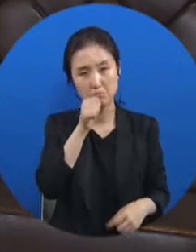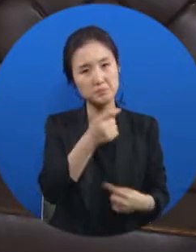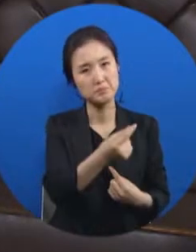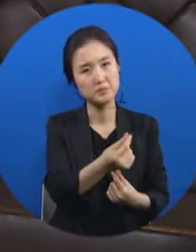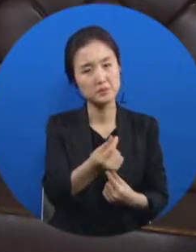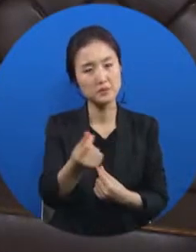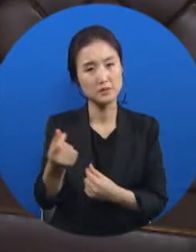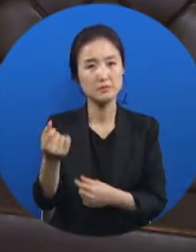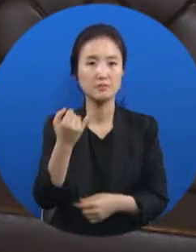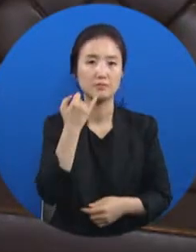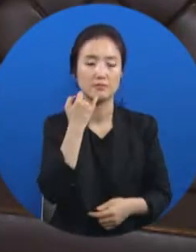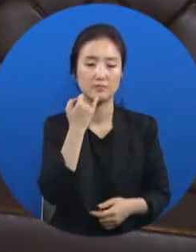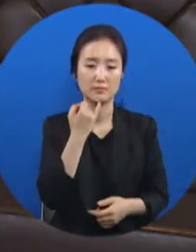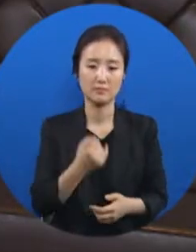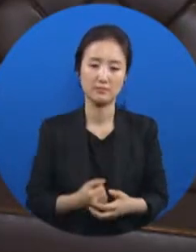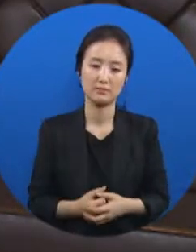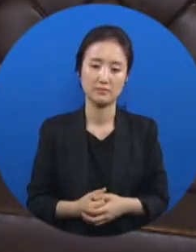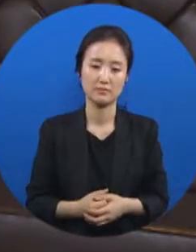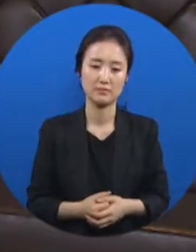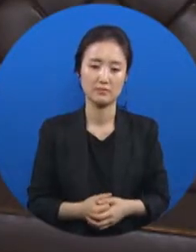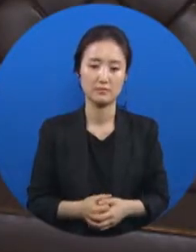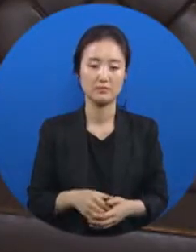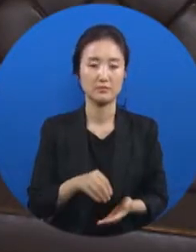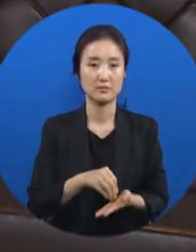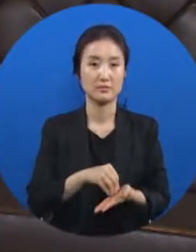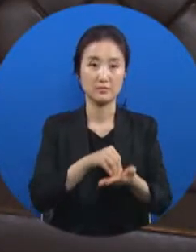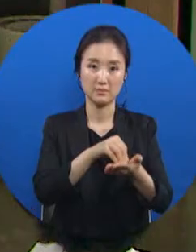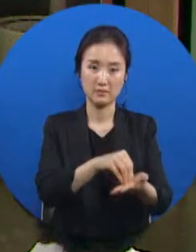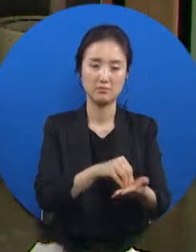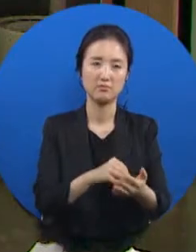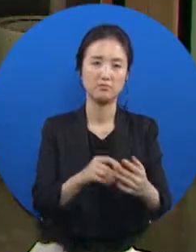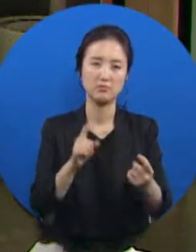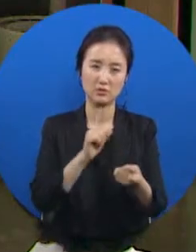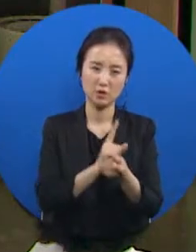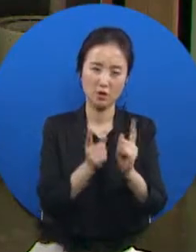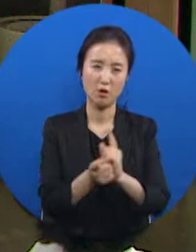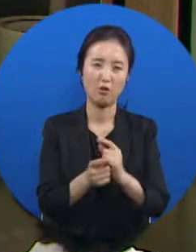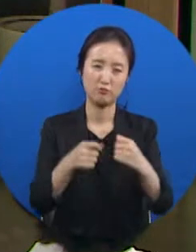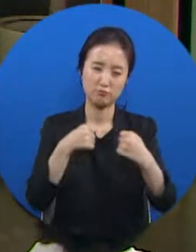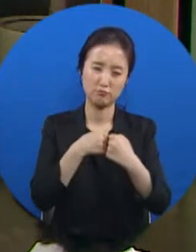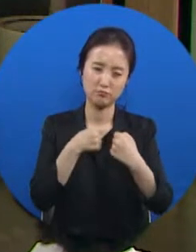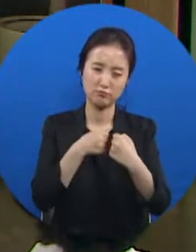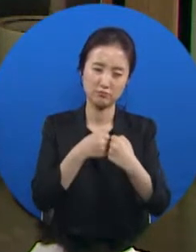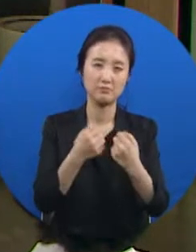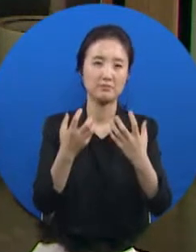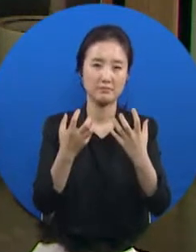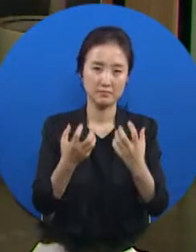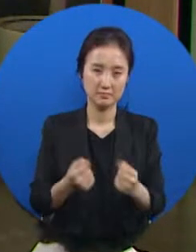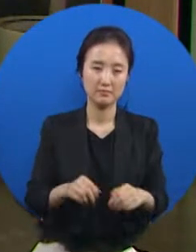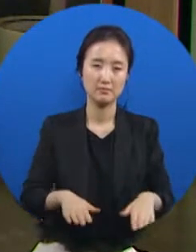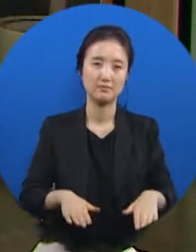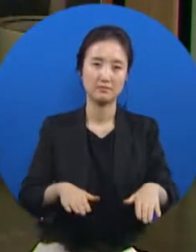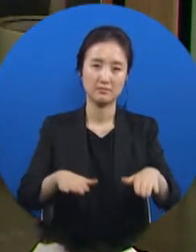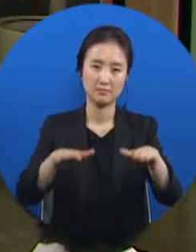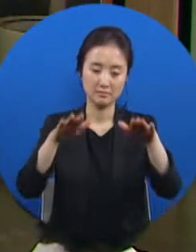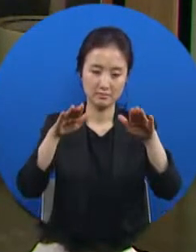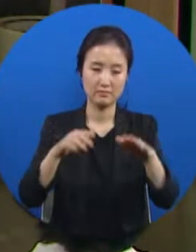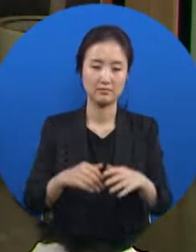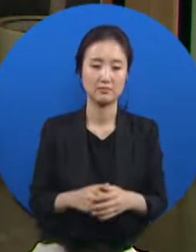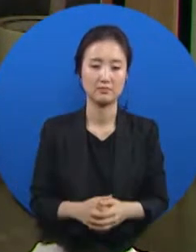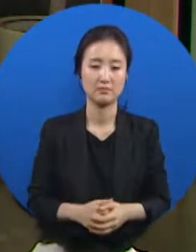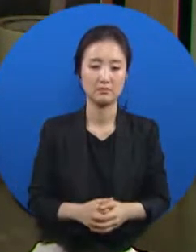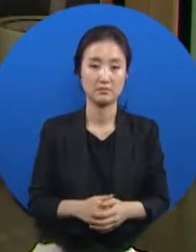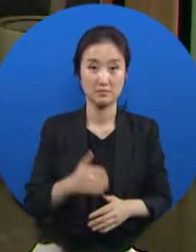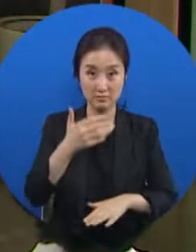그죠? 들어갈 때부터 싸움도 많이 하지만 예. 뭐 친구들은 싸우면서 큰다고 하길래 예. 뭐더